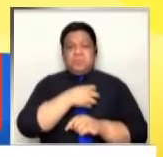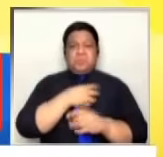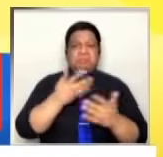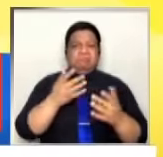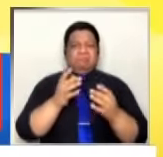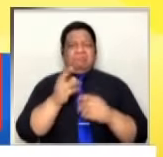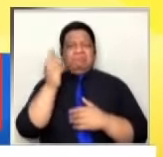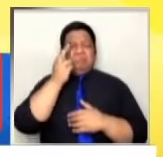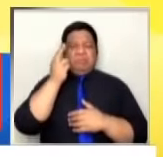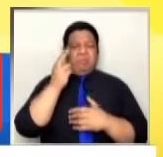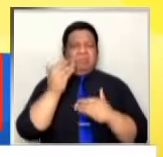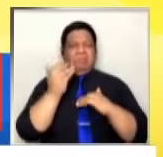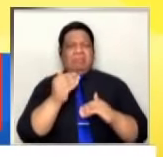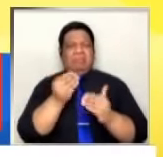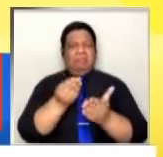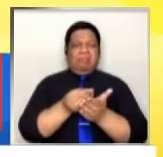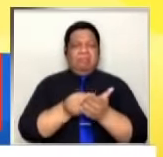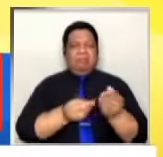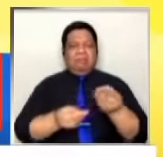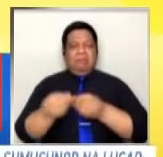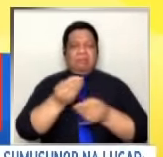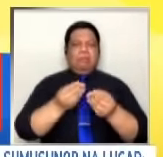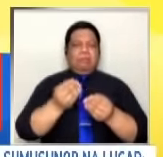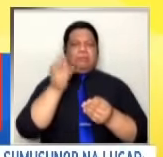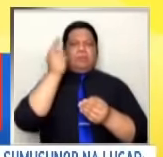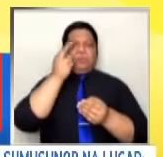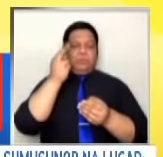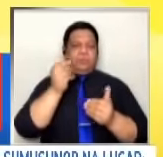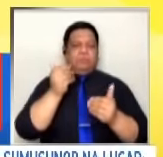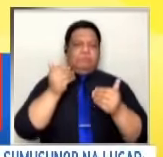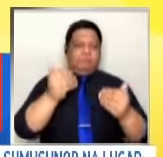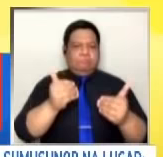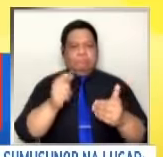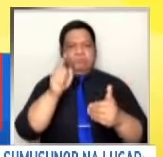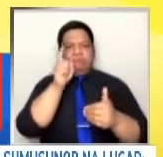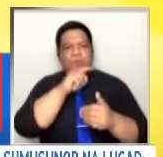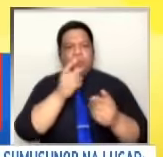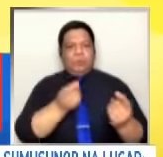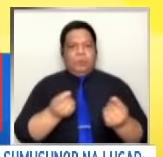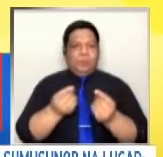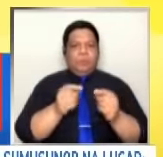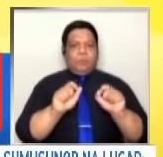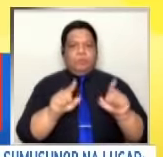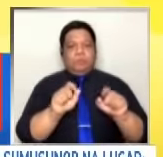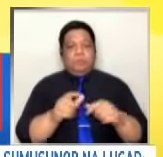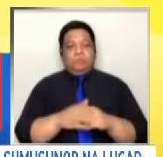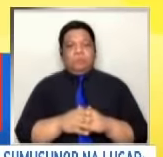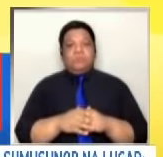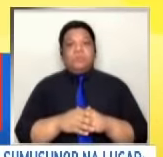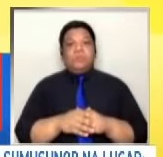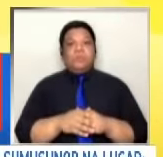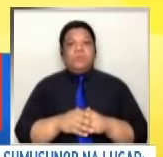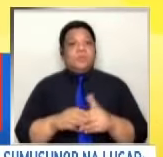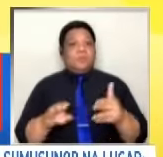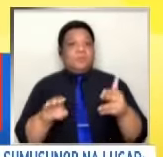nagtulak sa kanila para masangkot sa illegal na gawain. Ang kasong ipapail dun sa mga nahuli is yung